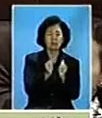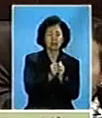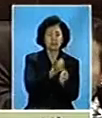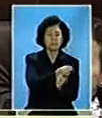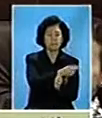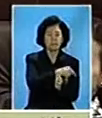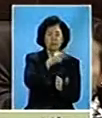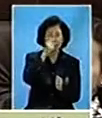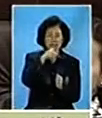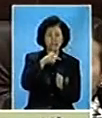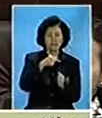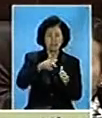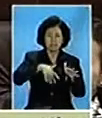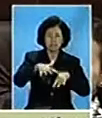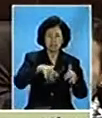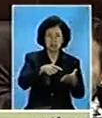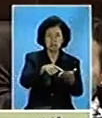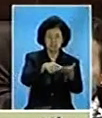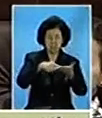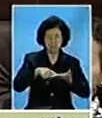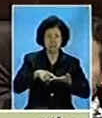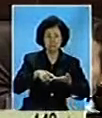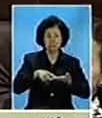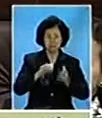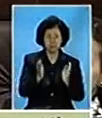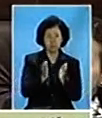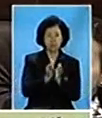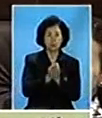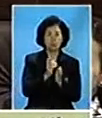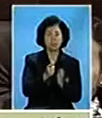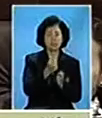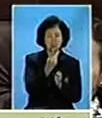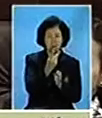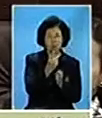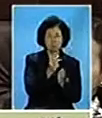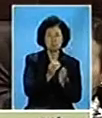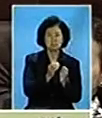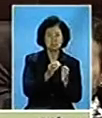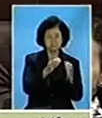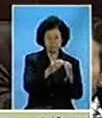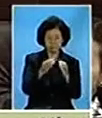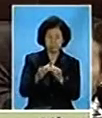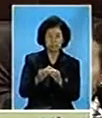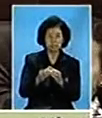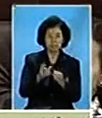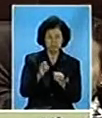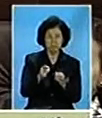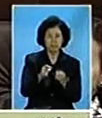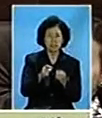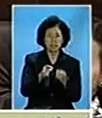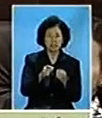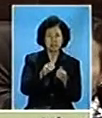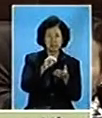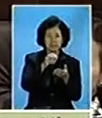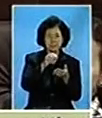ดยภาคประชาชนเท่านั้นนะครับก็มารวมกันเป็น2สาขาจึงมีการบัญญัติที่อาจจะ